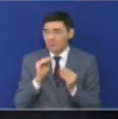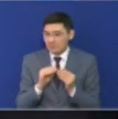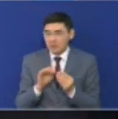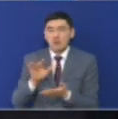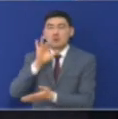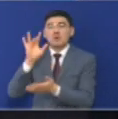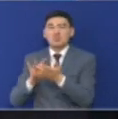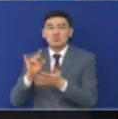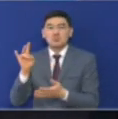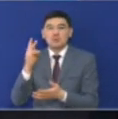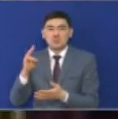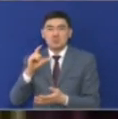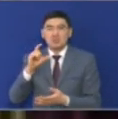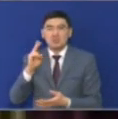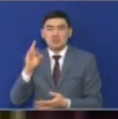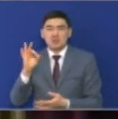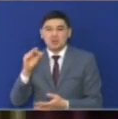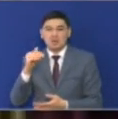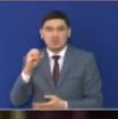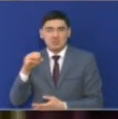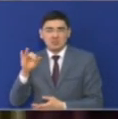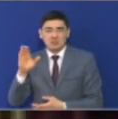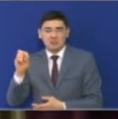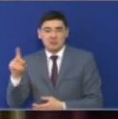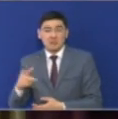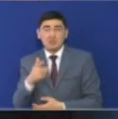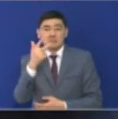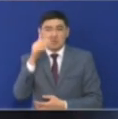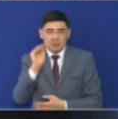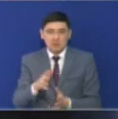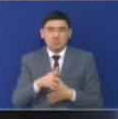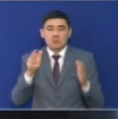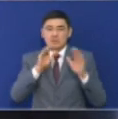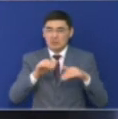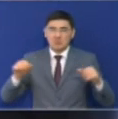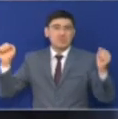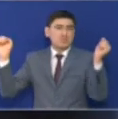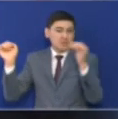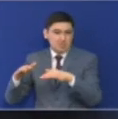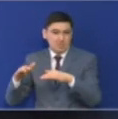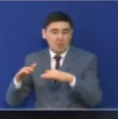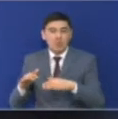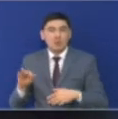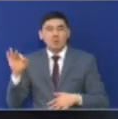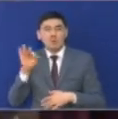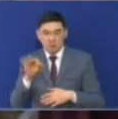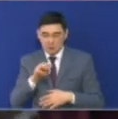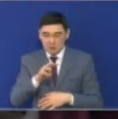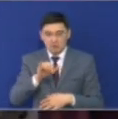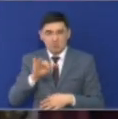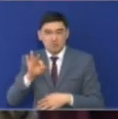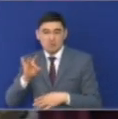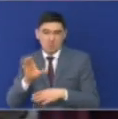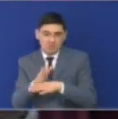из самых масштабных экофестивалей, собравший более 3000 детей. Его цель – пропаганда и разъяснение необходимости раздельного сбора